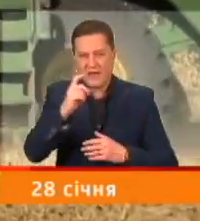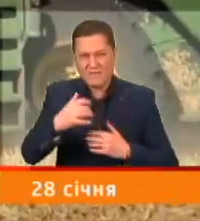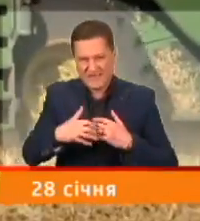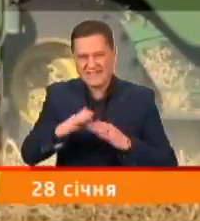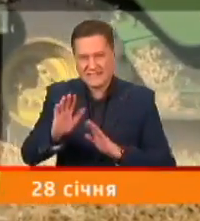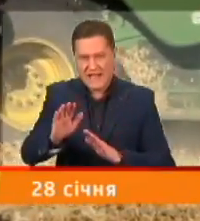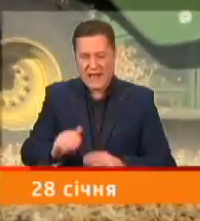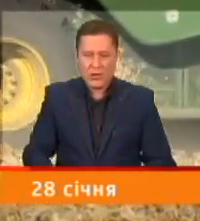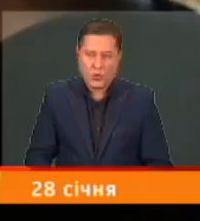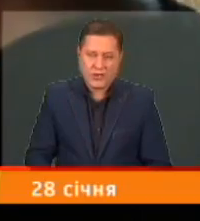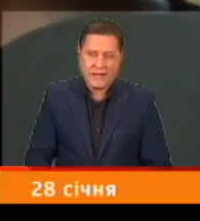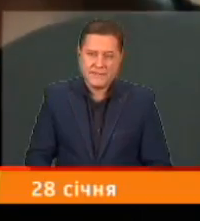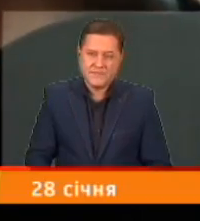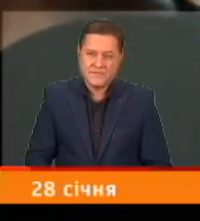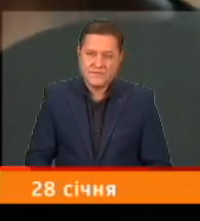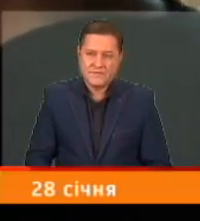руки.